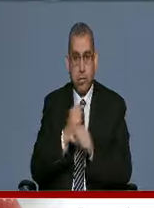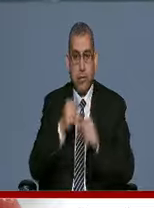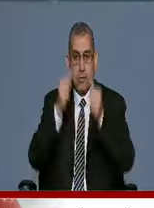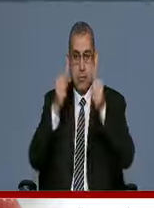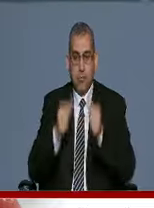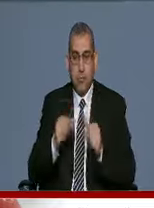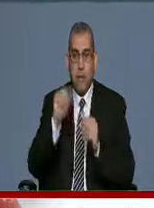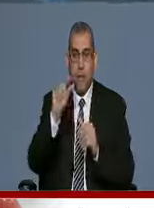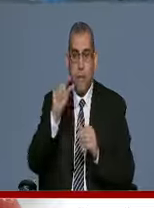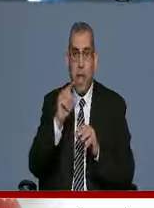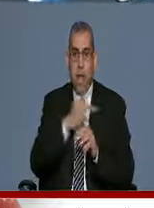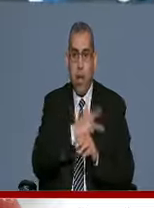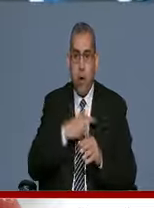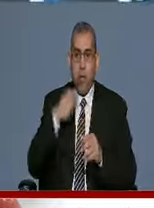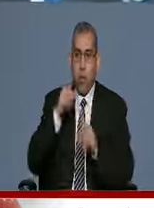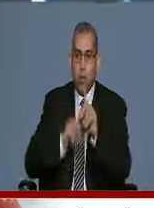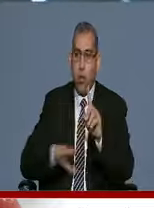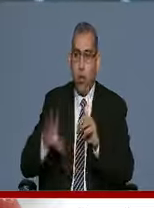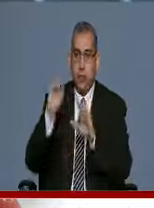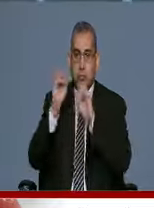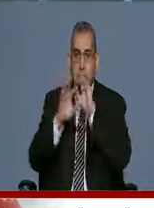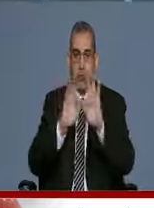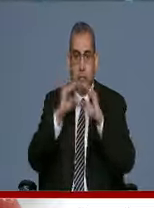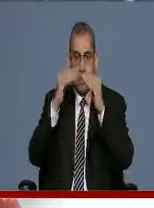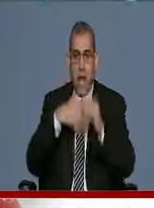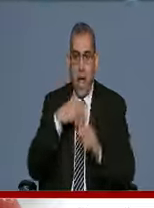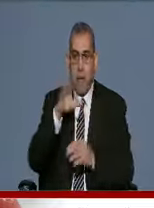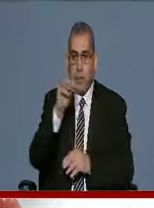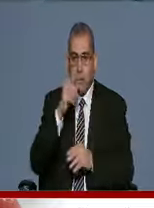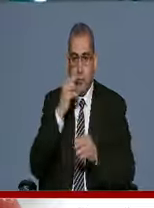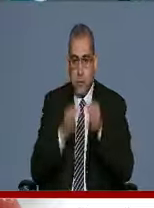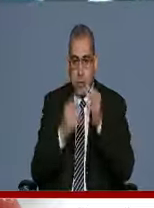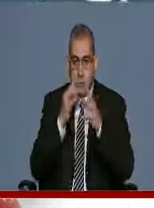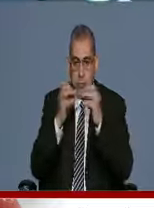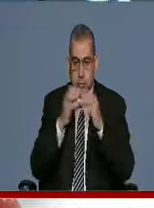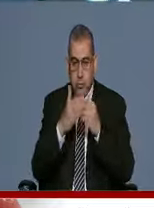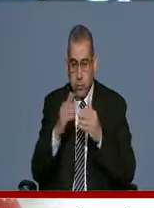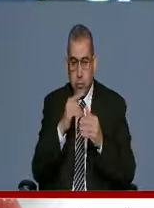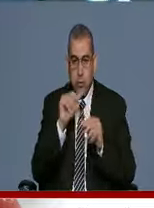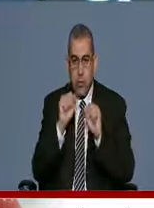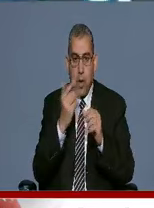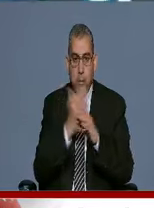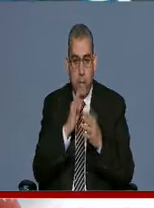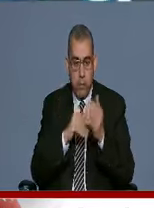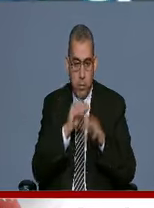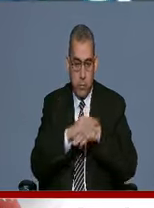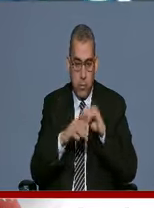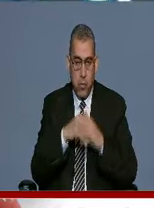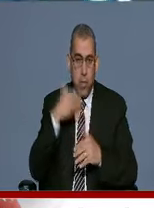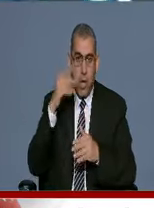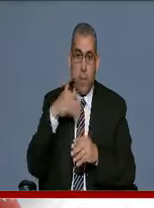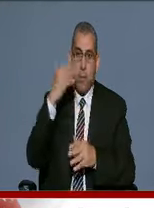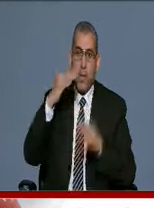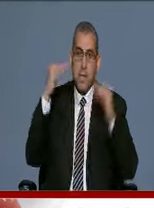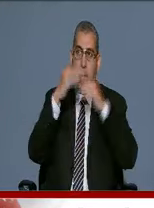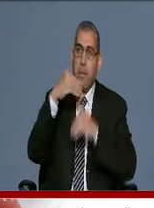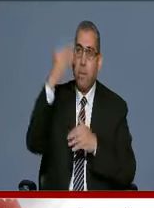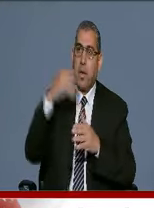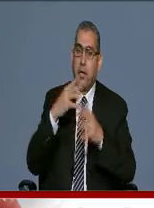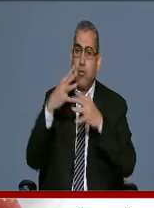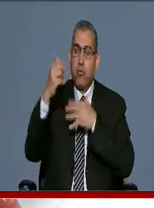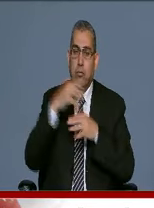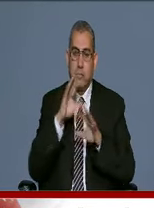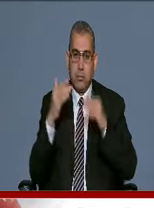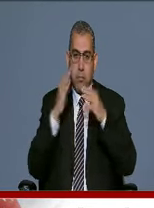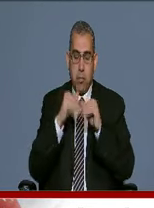وتطبيقات الهيئات والوزارات، ده هيخلينا نقدر نعالج ونحلل البيانات دي بخصوصية وإدارة مصرية بدلاً من اللجوء لسحابة خارج مصر.